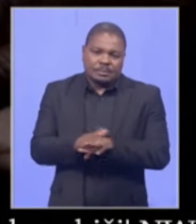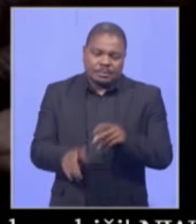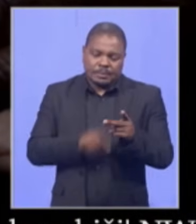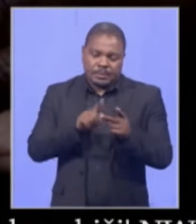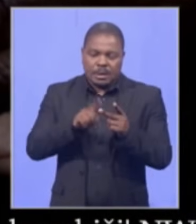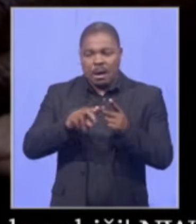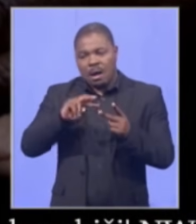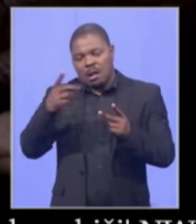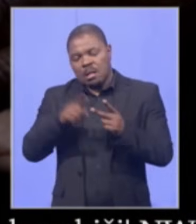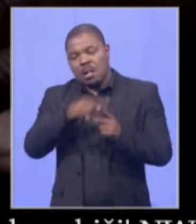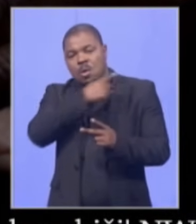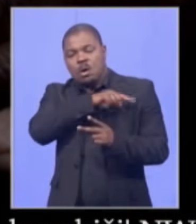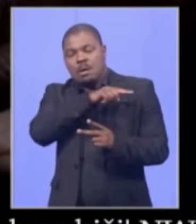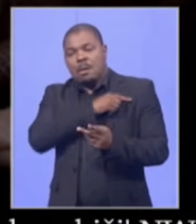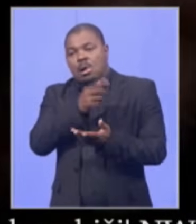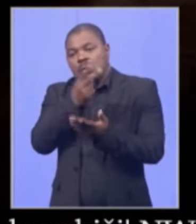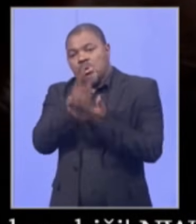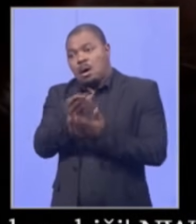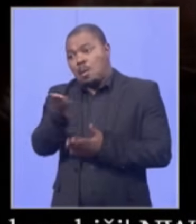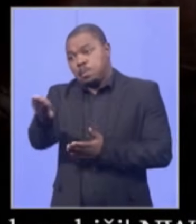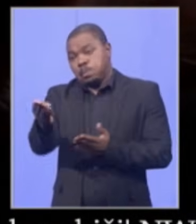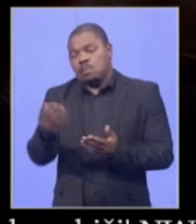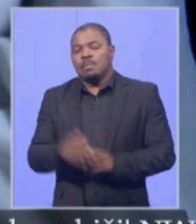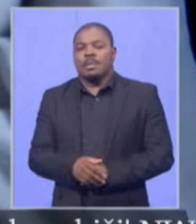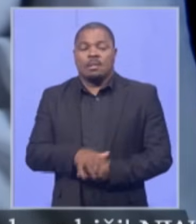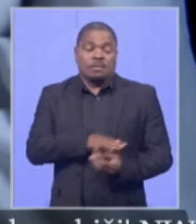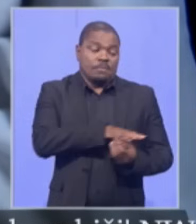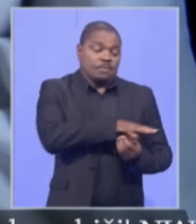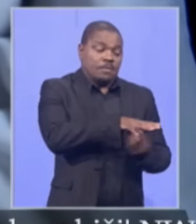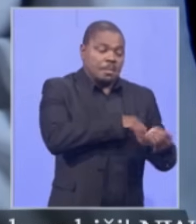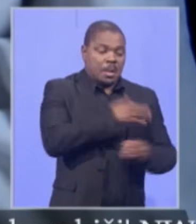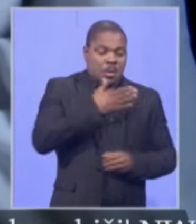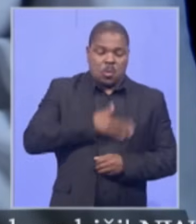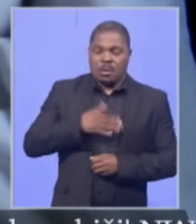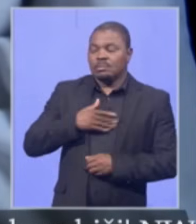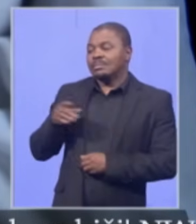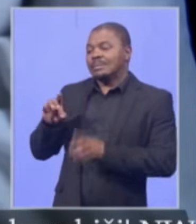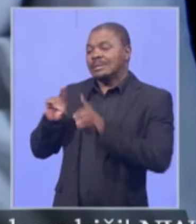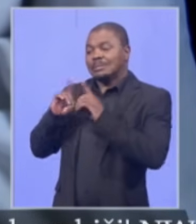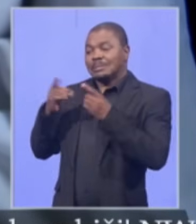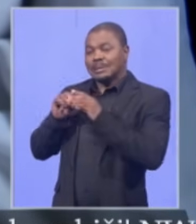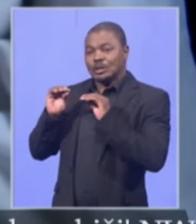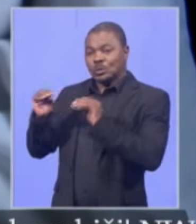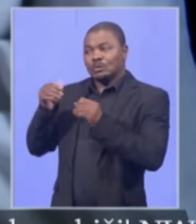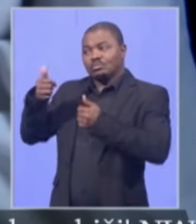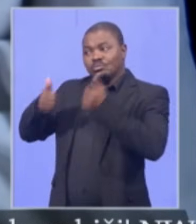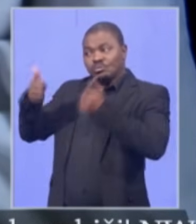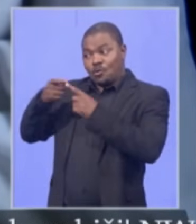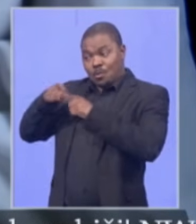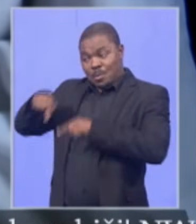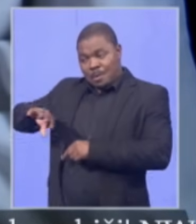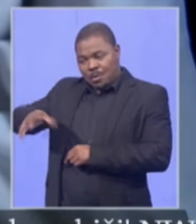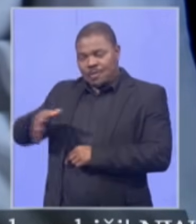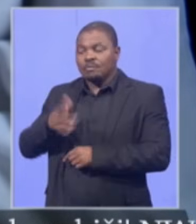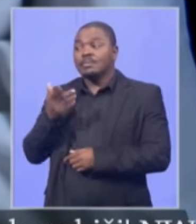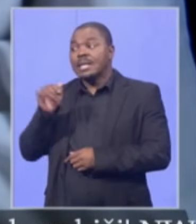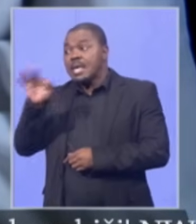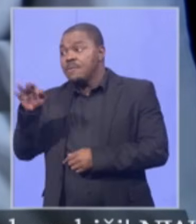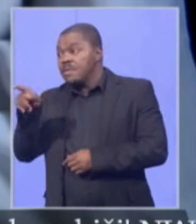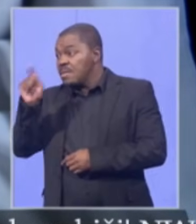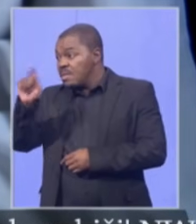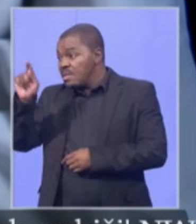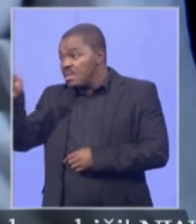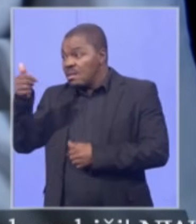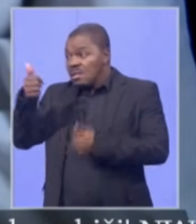a santse a le kwa bookelong. Ba lelapa ba kopa bathati ba Lefapha la Thuto mo porofenseng go tsaya kgato fa e le gore go nnile le botlhaswa go tswa